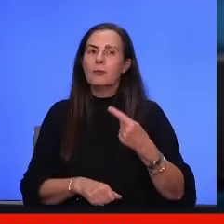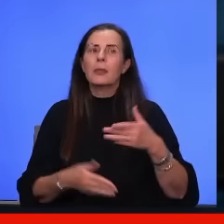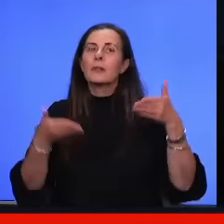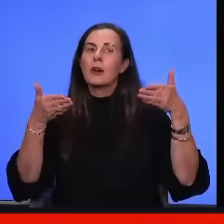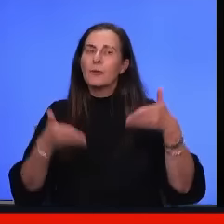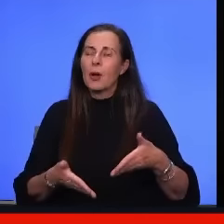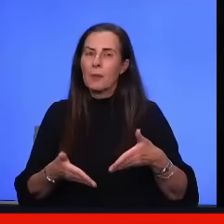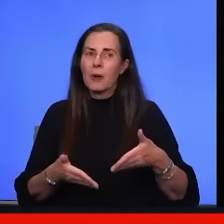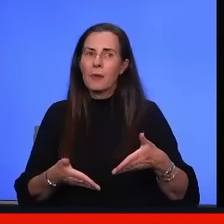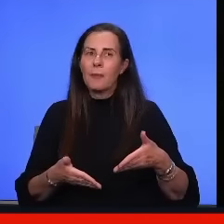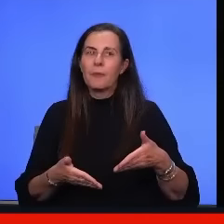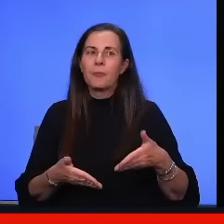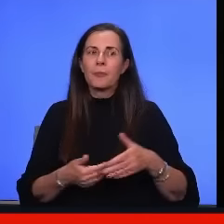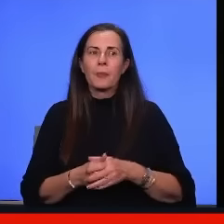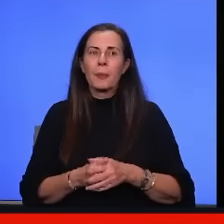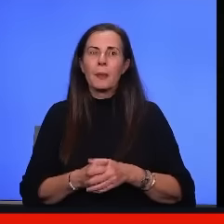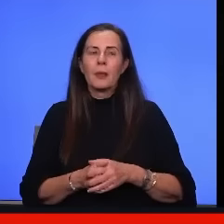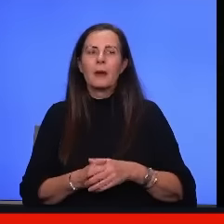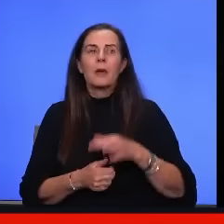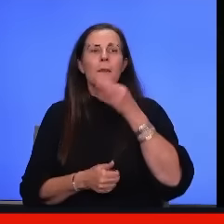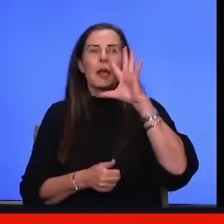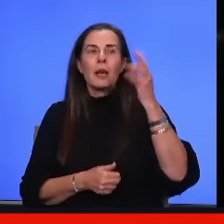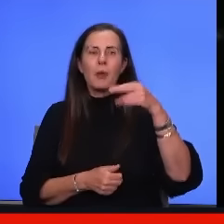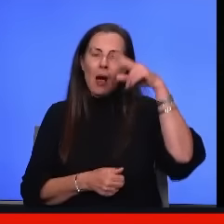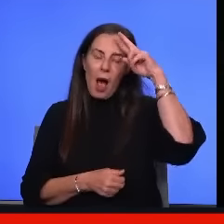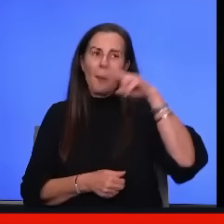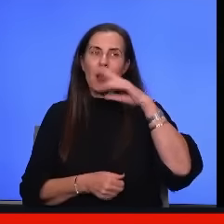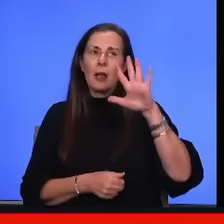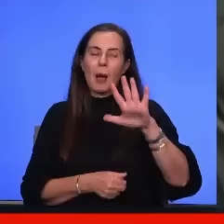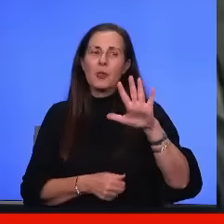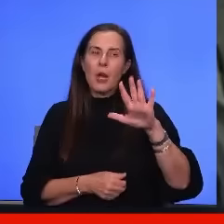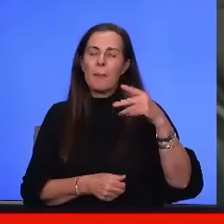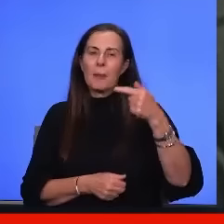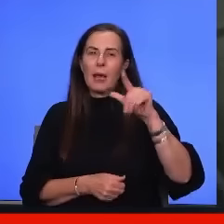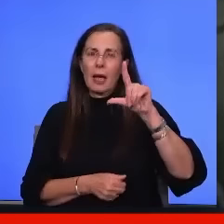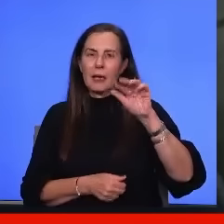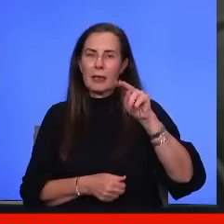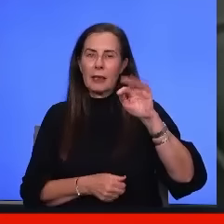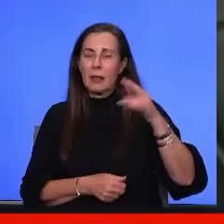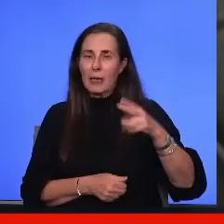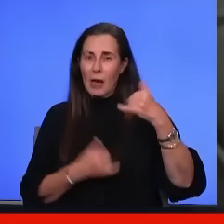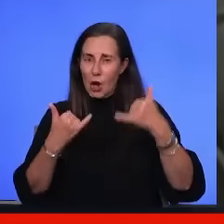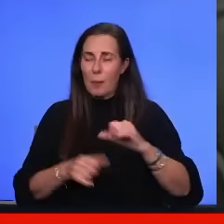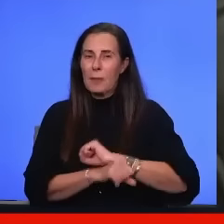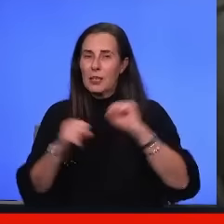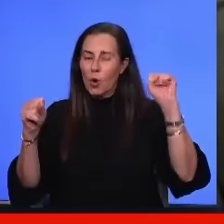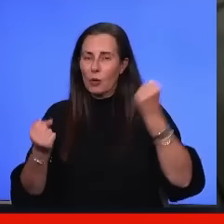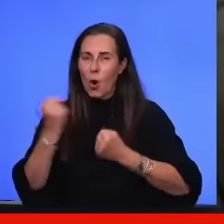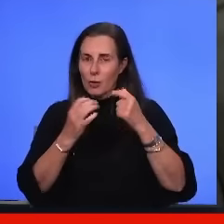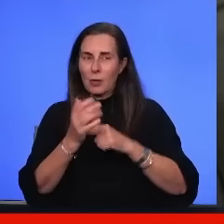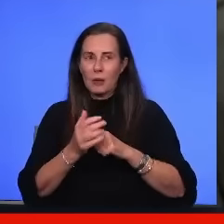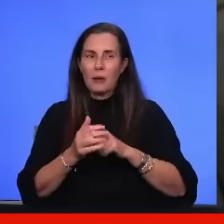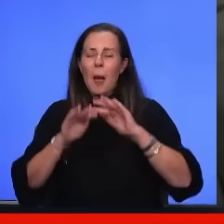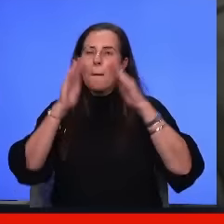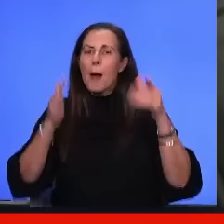בבית העלמין בגוש קטיף, גדעון ריבלין בן 50, אב לחמישה מגני טל, שנהרג היום בפיצוץ מטען חבלה בחממות של